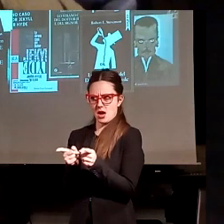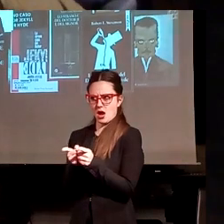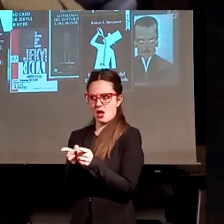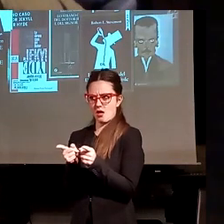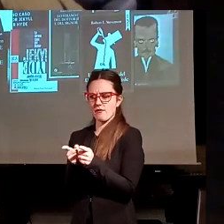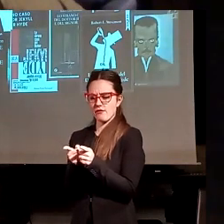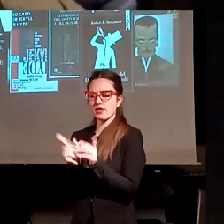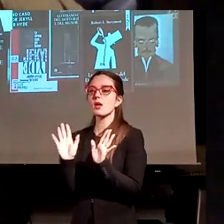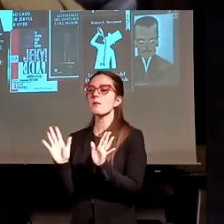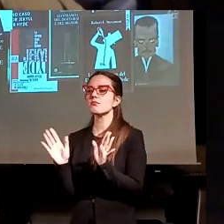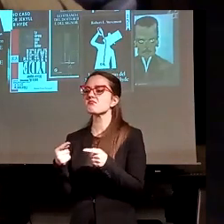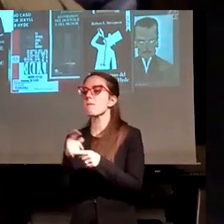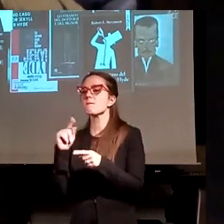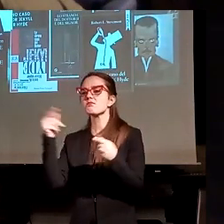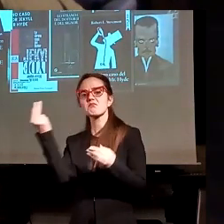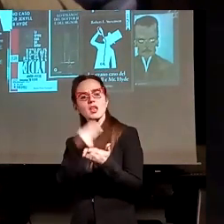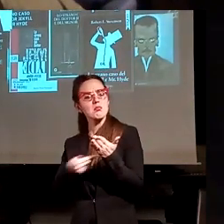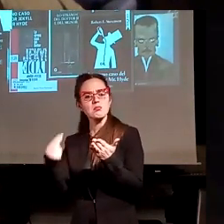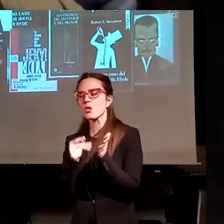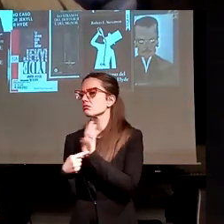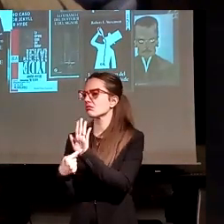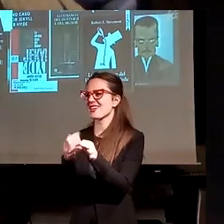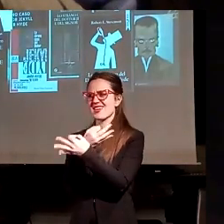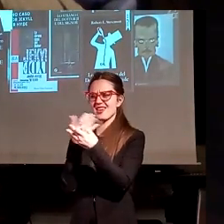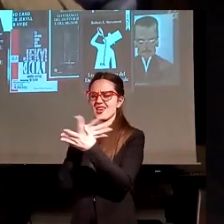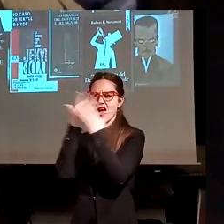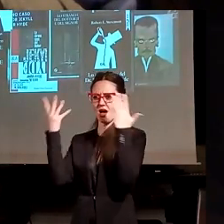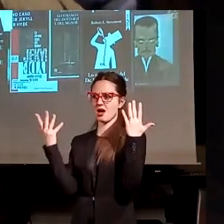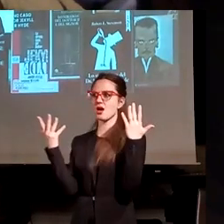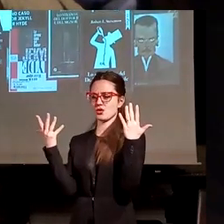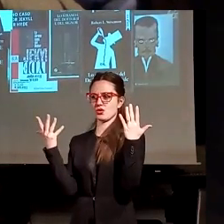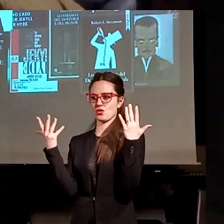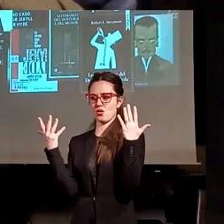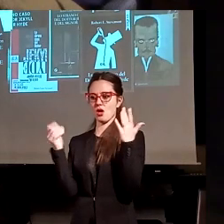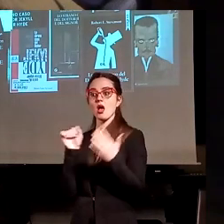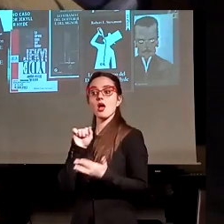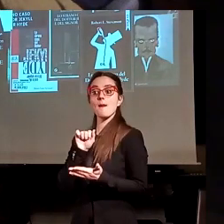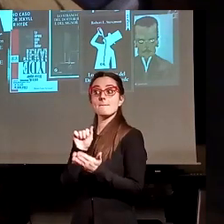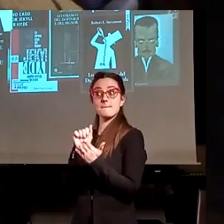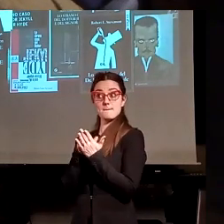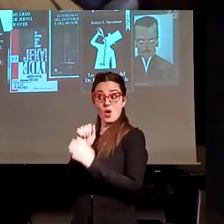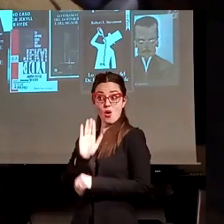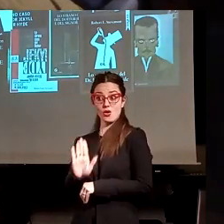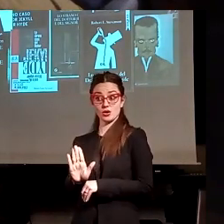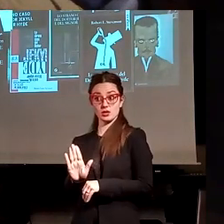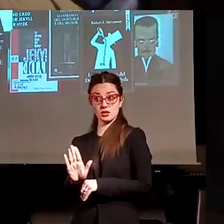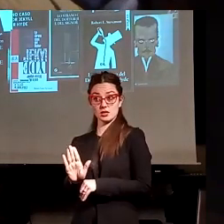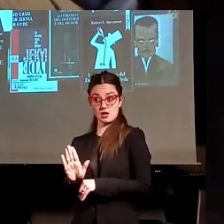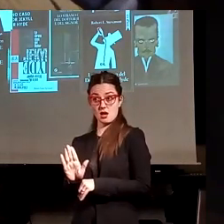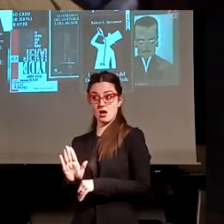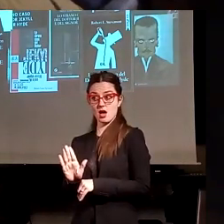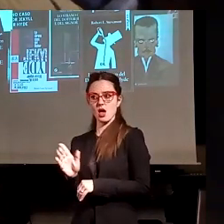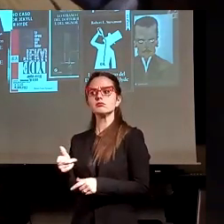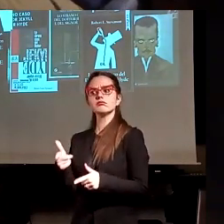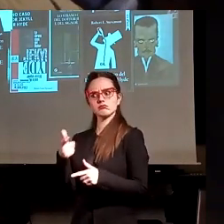posto la porta e per un attimo ci distrae o meglio attira la nostra attenzione ma non è in